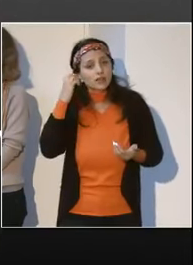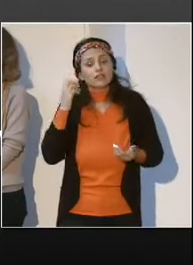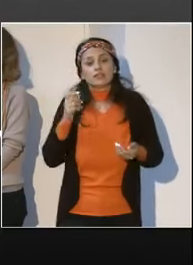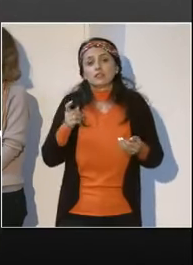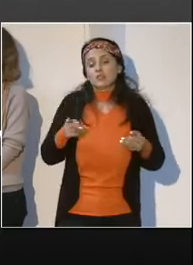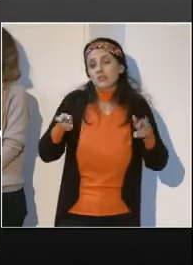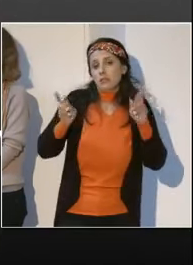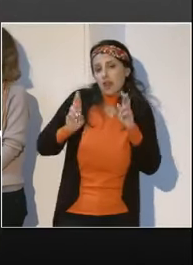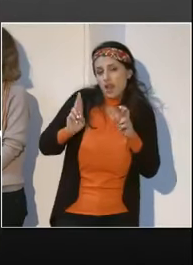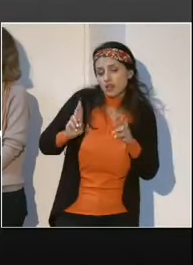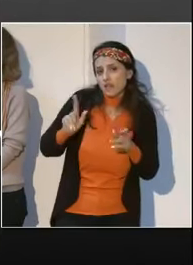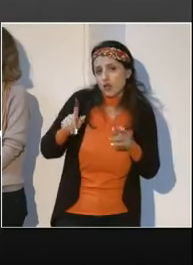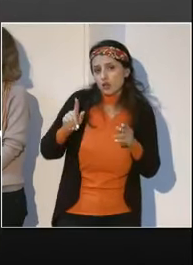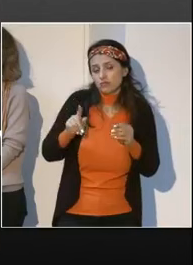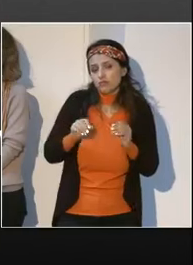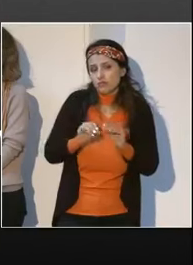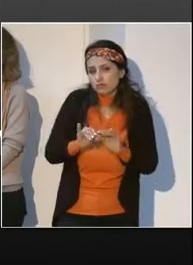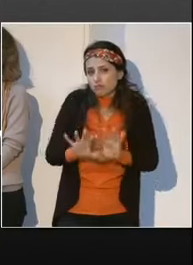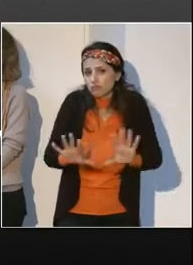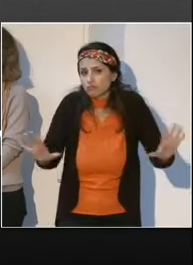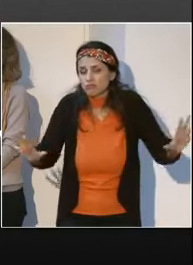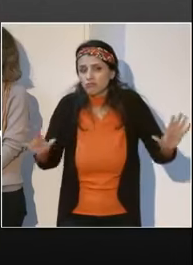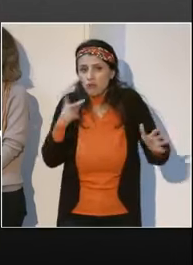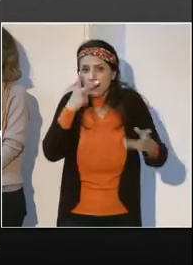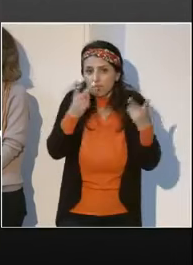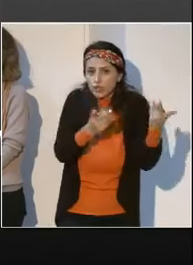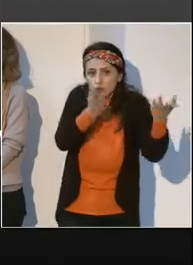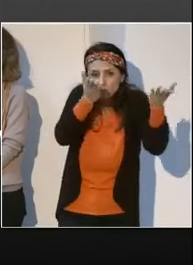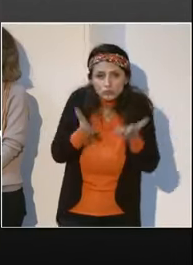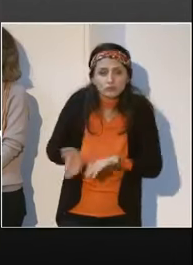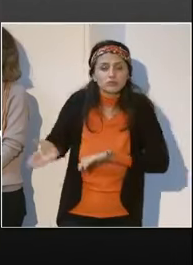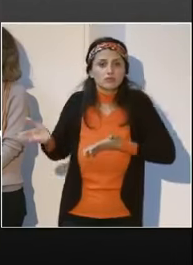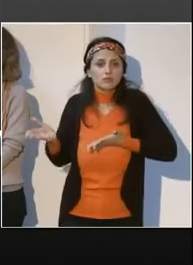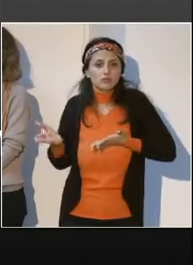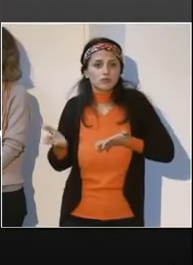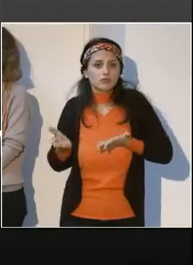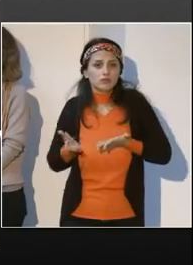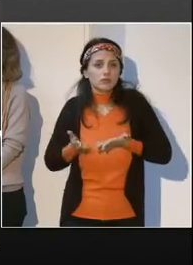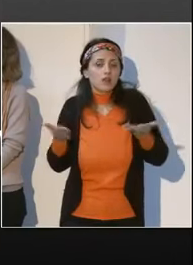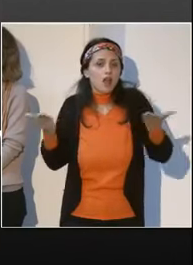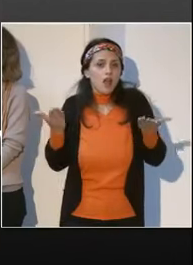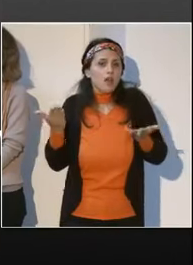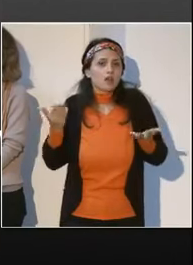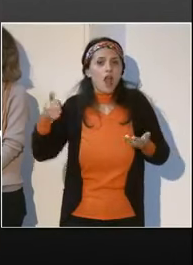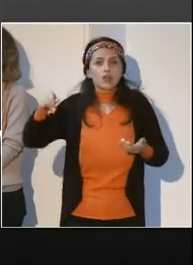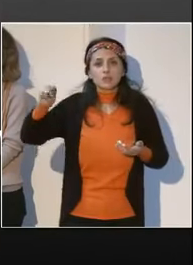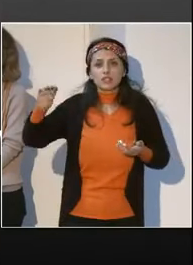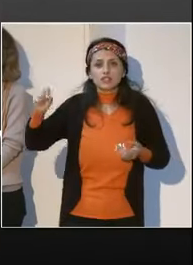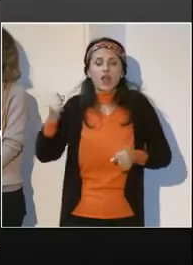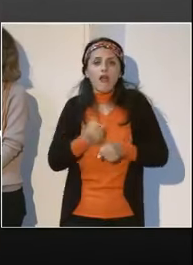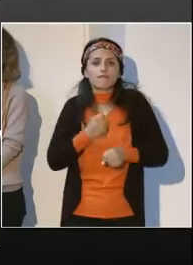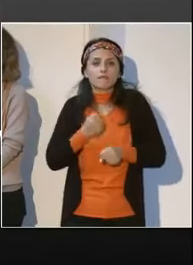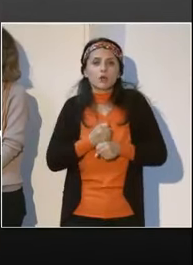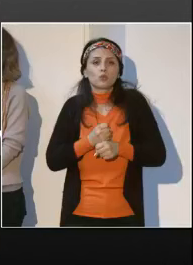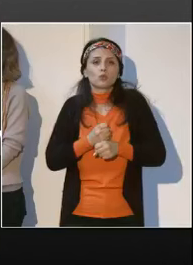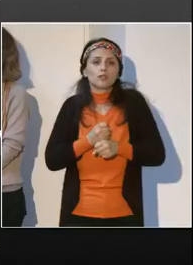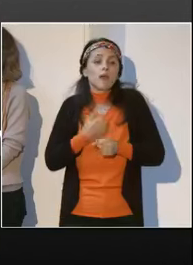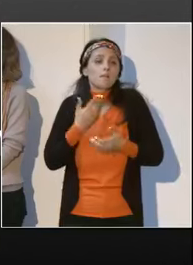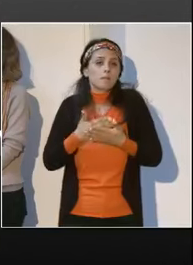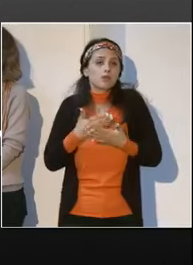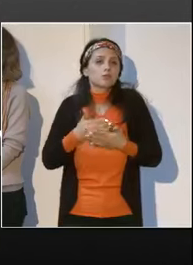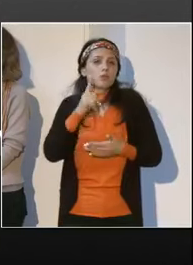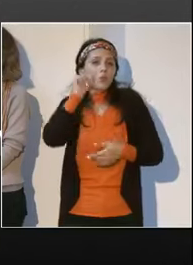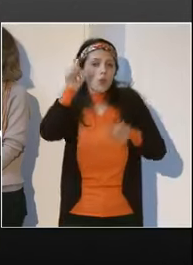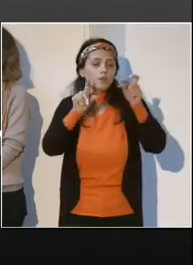deschiderea pe care aceasta autoritate a a realizat o către oameni și către